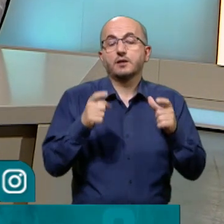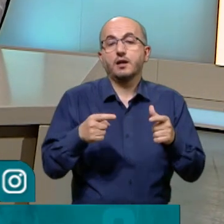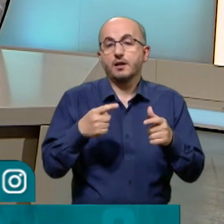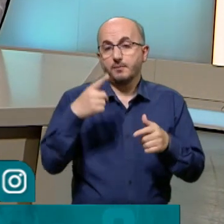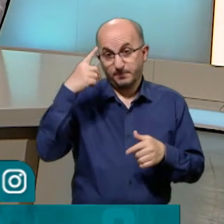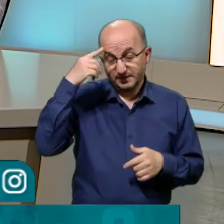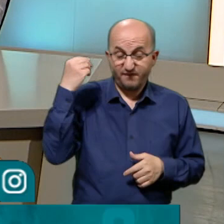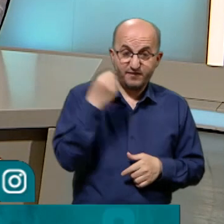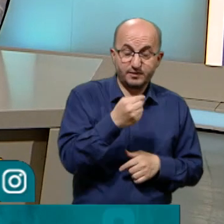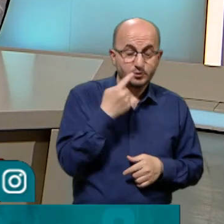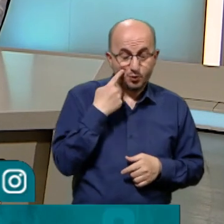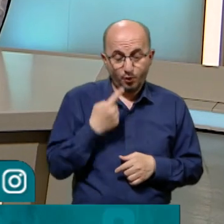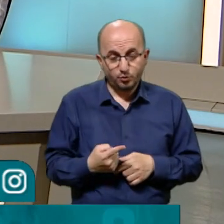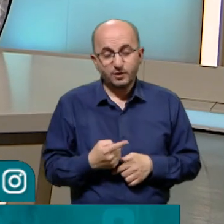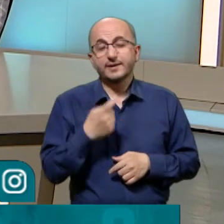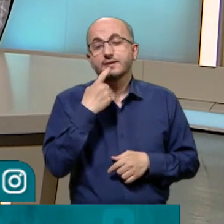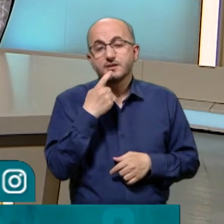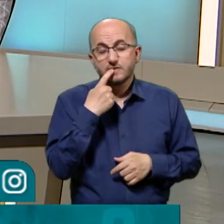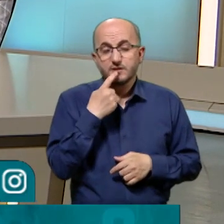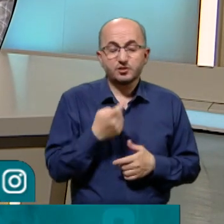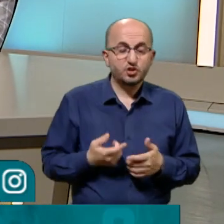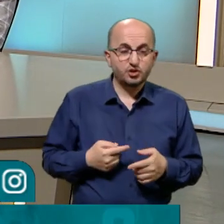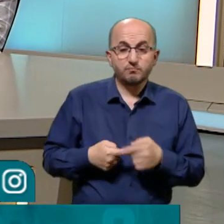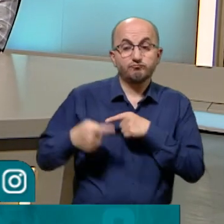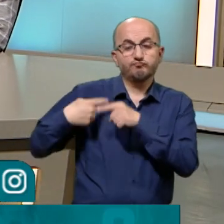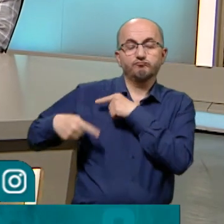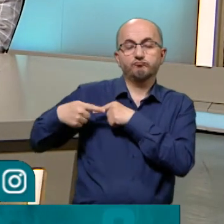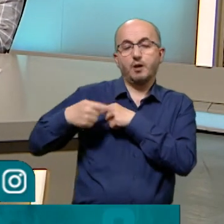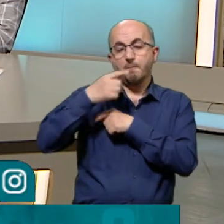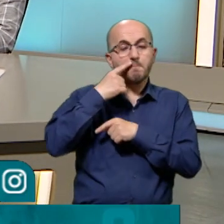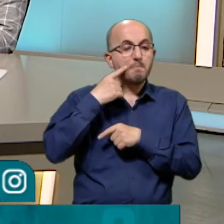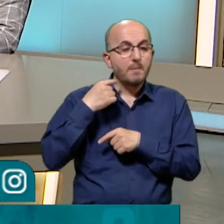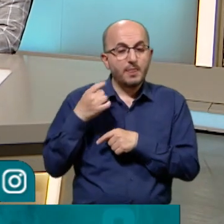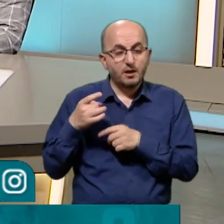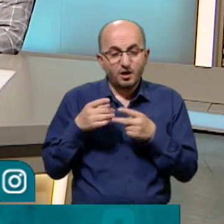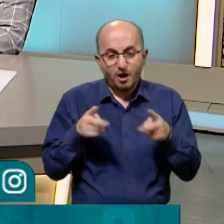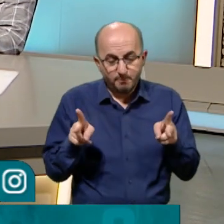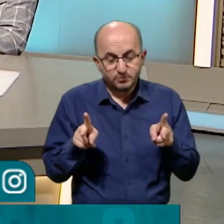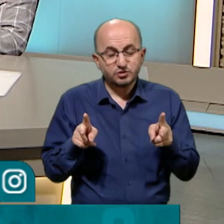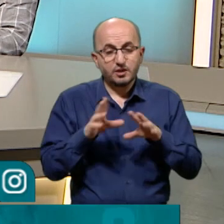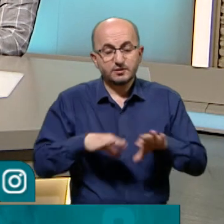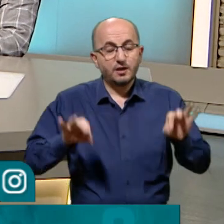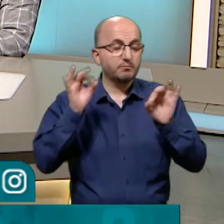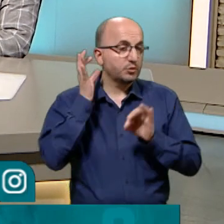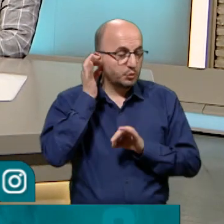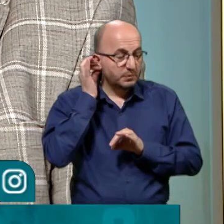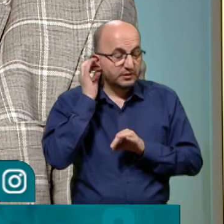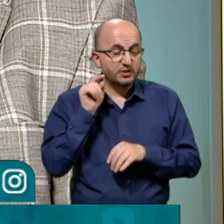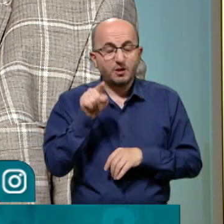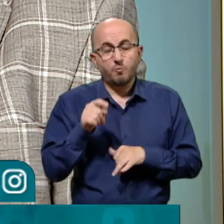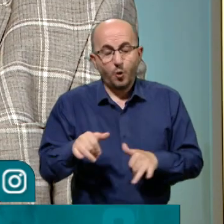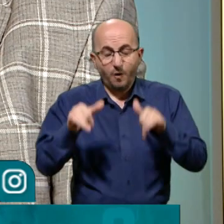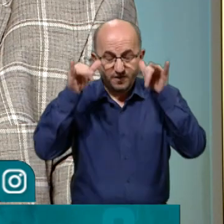bildirilmiş ve ona göre ya ve kötüyü belirlenmiş küpesi de ona göre hazırlanmış ise o zaman bu